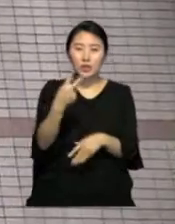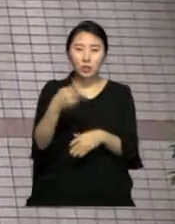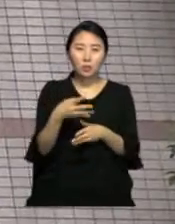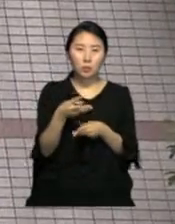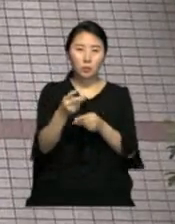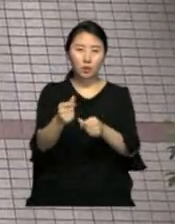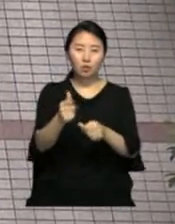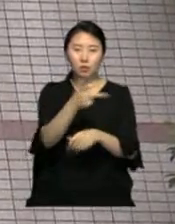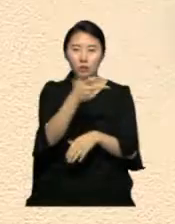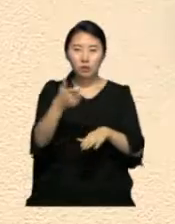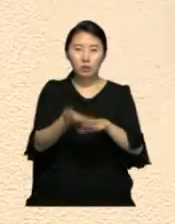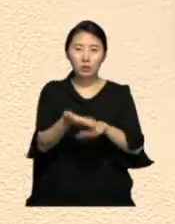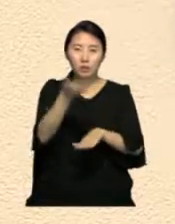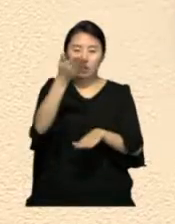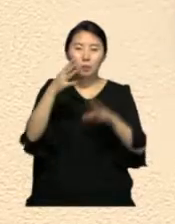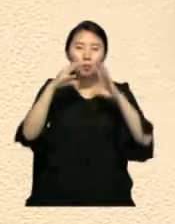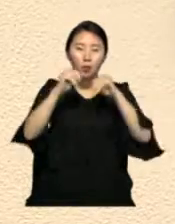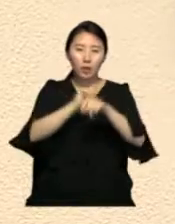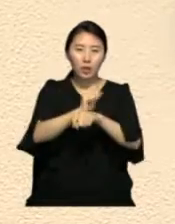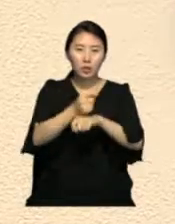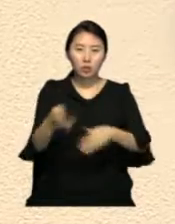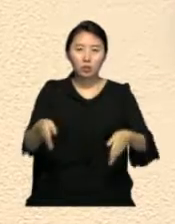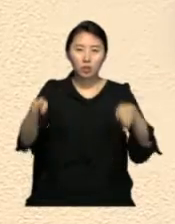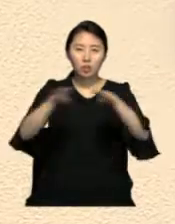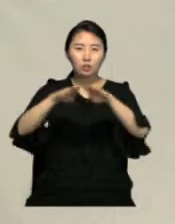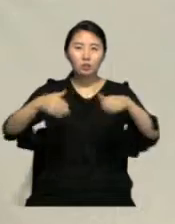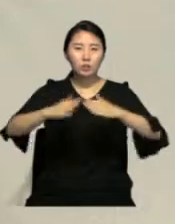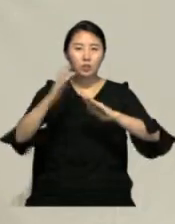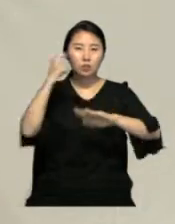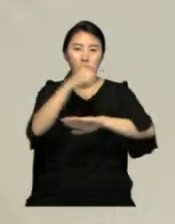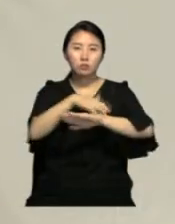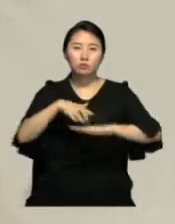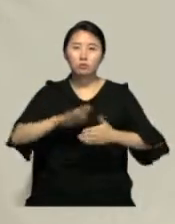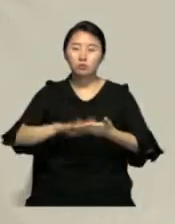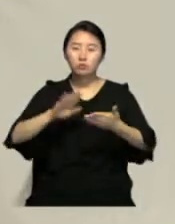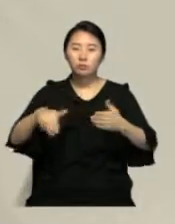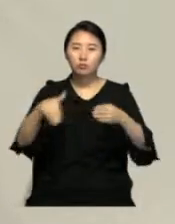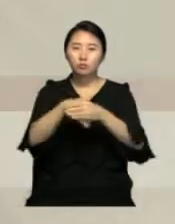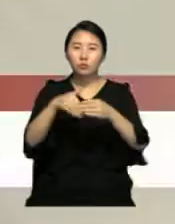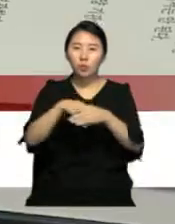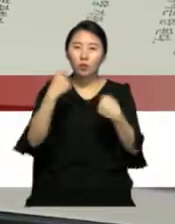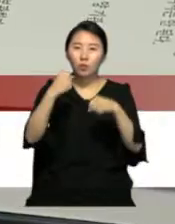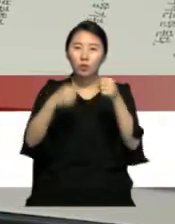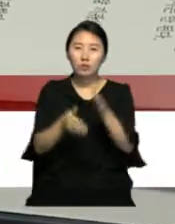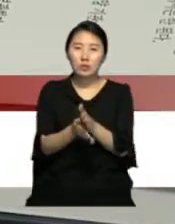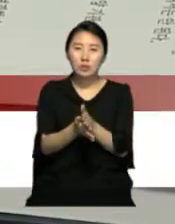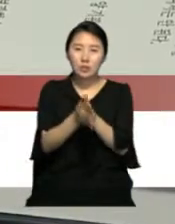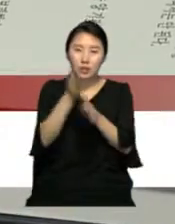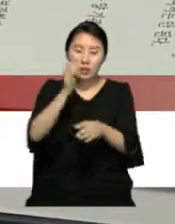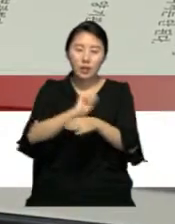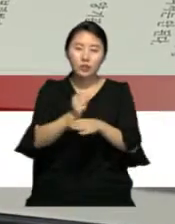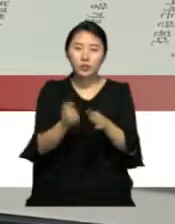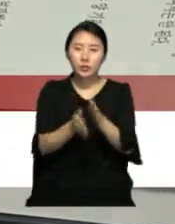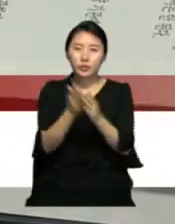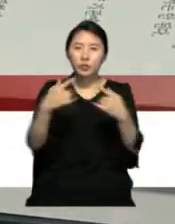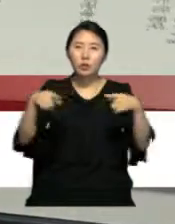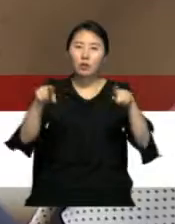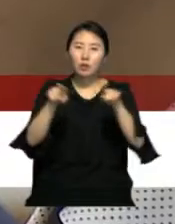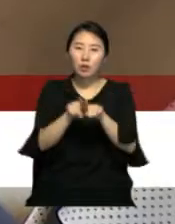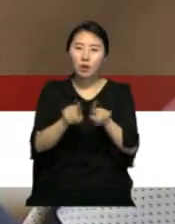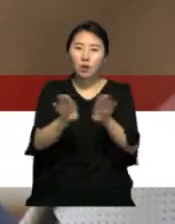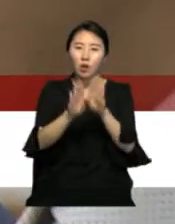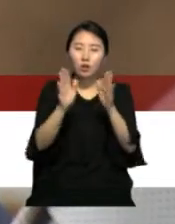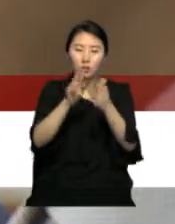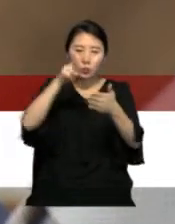2,000평 규모의 대지 위에 복합 행정타운을 건립하게 됩니다. 여기엔 문화 공연 시설과 행정 시설을 비롯해